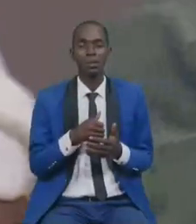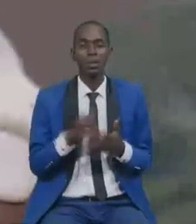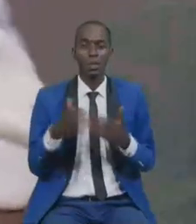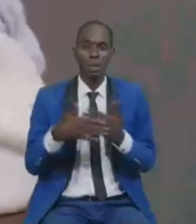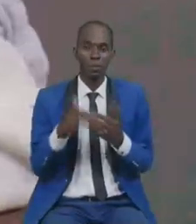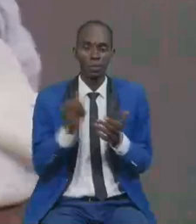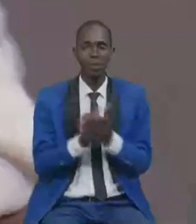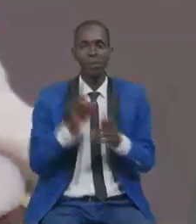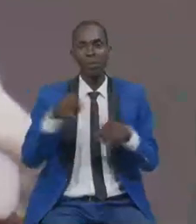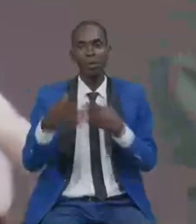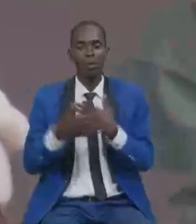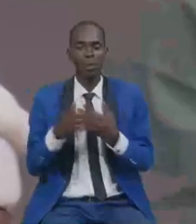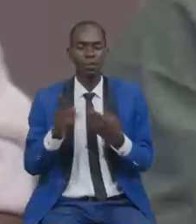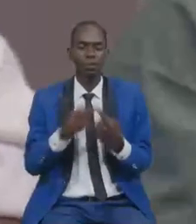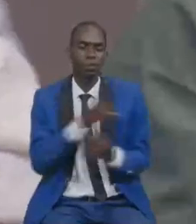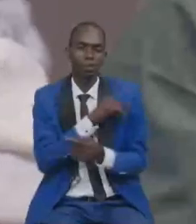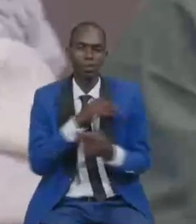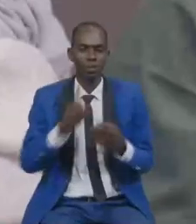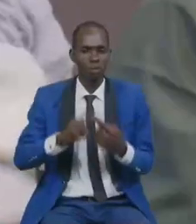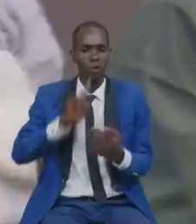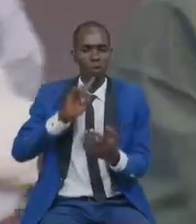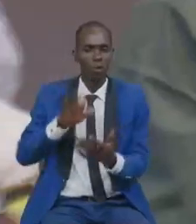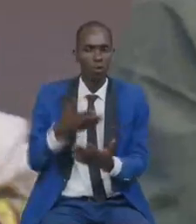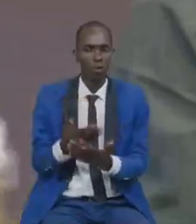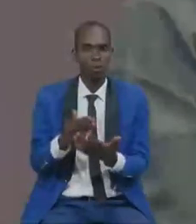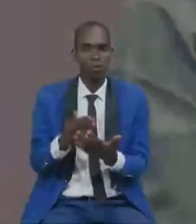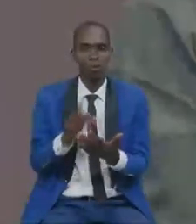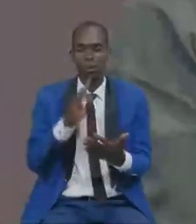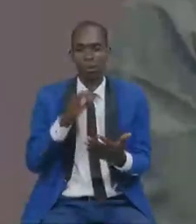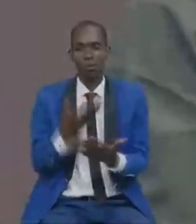Et après, je suis à l'hôpital, j'ai confirmé, et voici mon miracle.